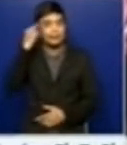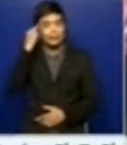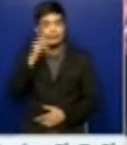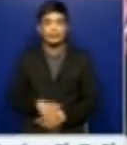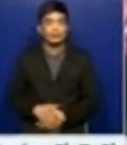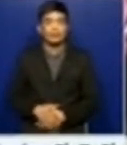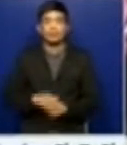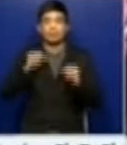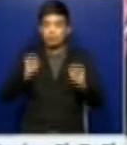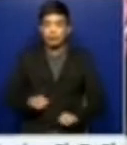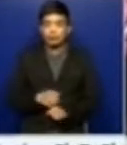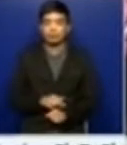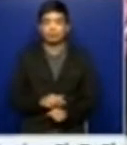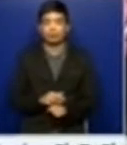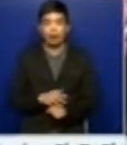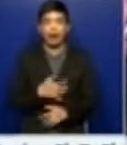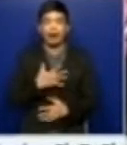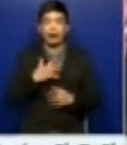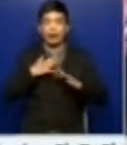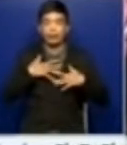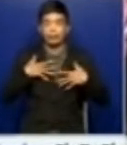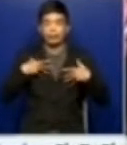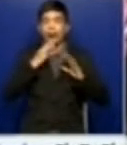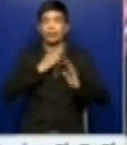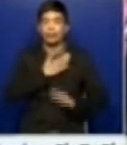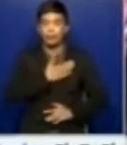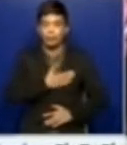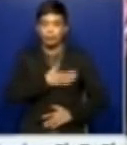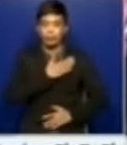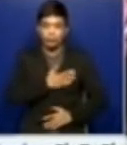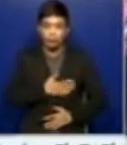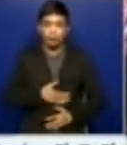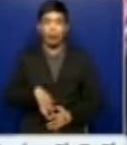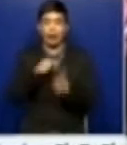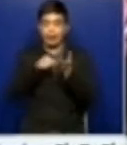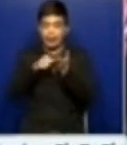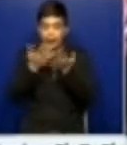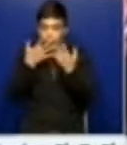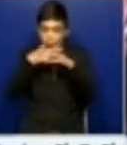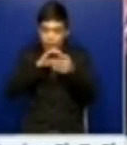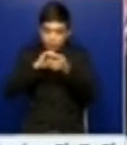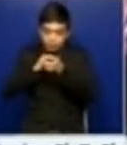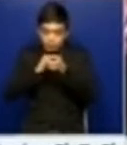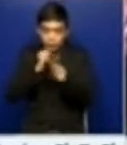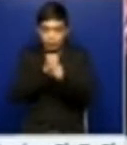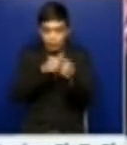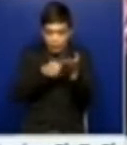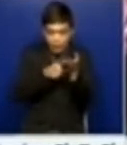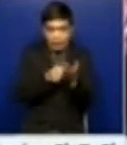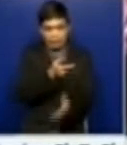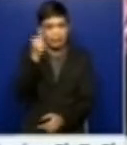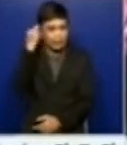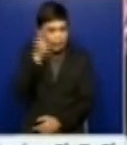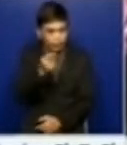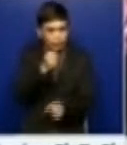ก็ทำได้แล้วถอยหลังคนละก้าวแล้วเดินเข้าไปแล้วก็ร่วมมือกันแก้ไขเหล่านี้ผมเชื่อว่ารัฐสภาแห่งนี้ทำได้